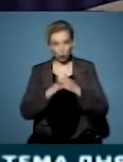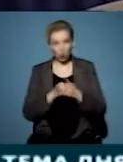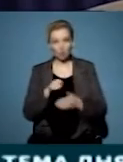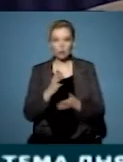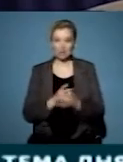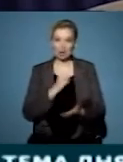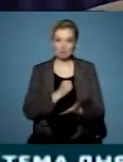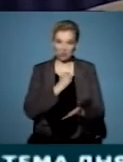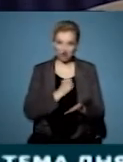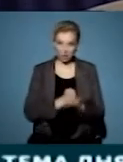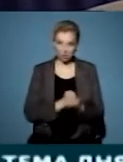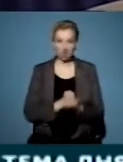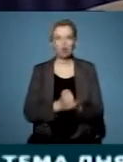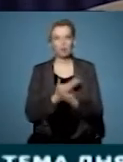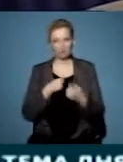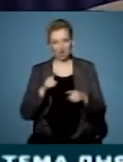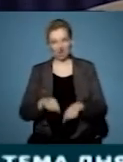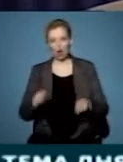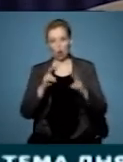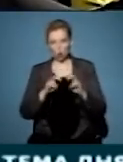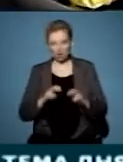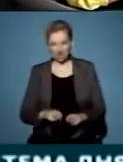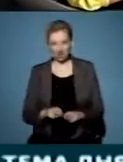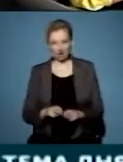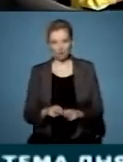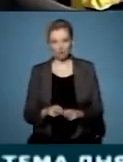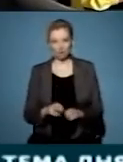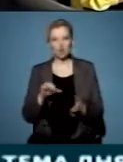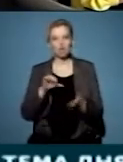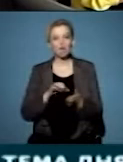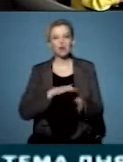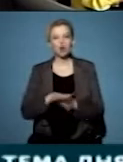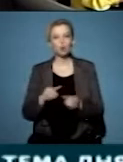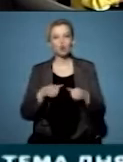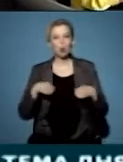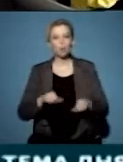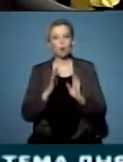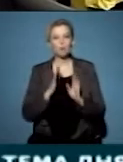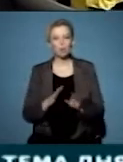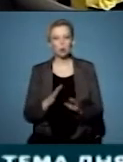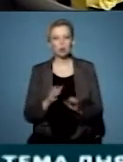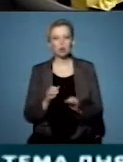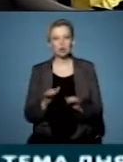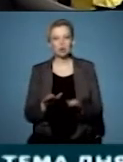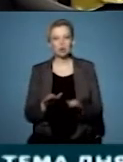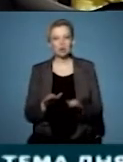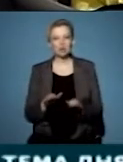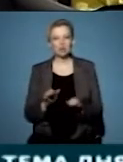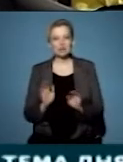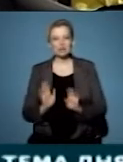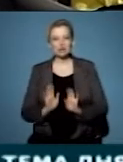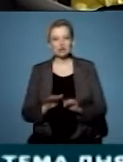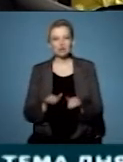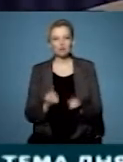є підтверджені, ми їх розглядаємо. Звичайно, члени виконавчого комітету будуть стримувати стільки, скільки